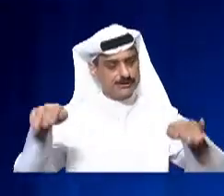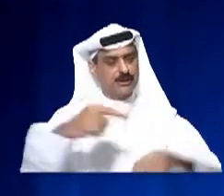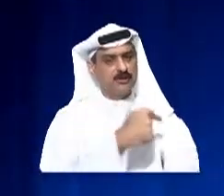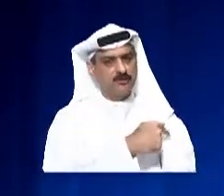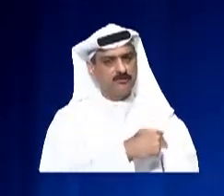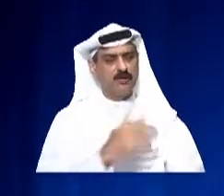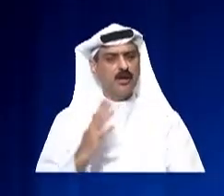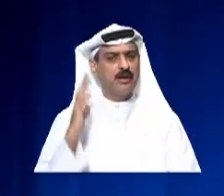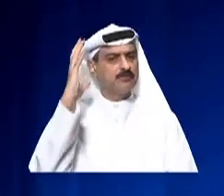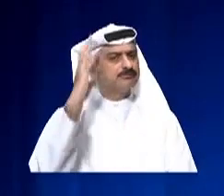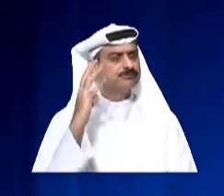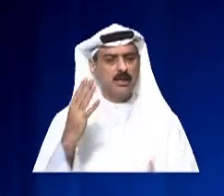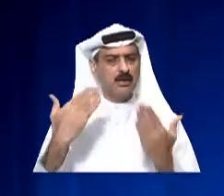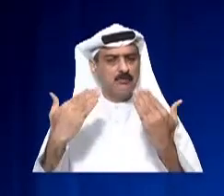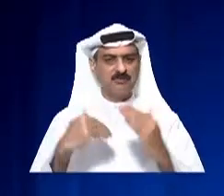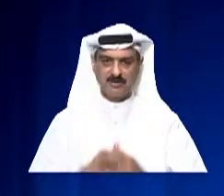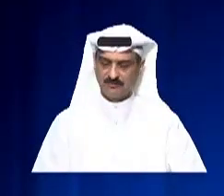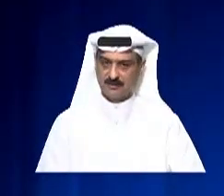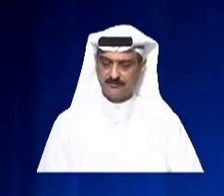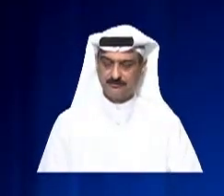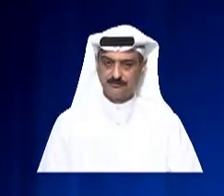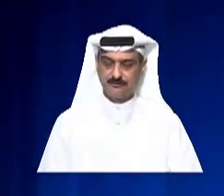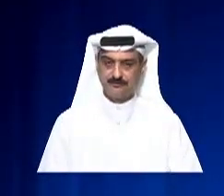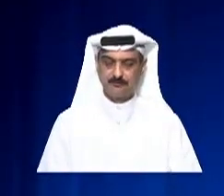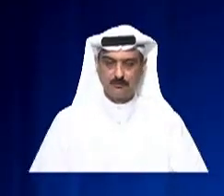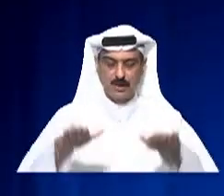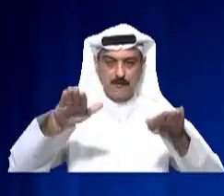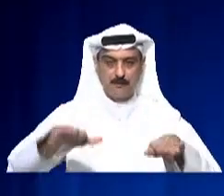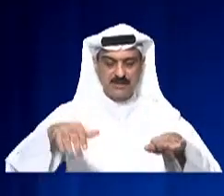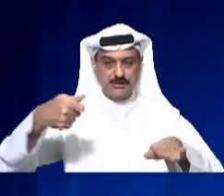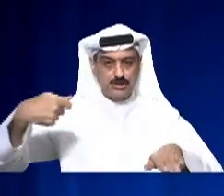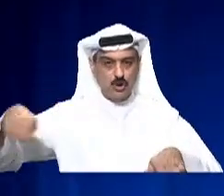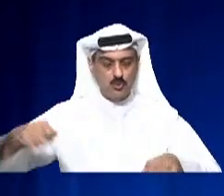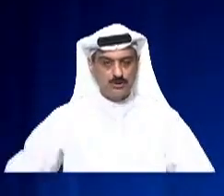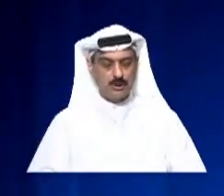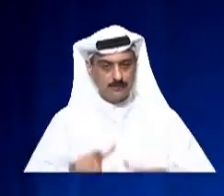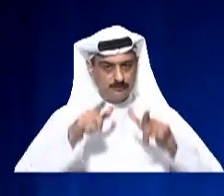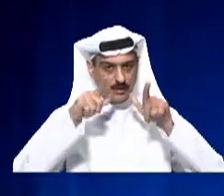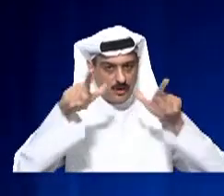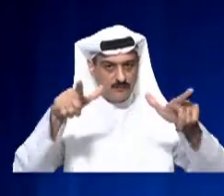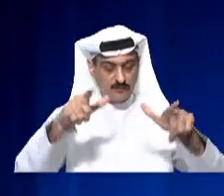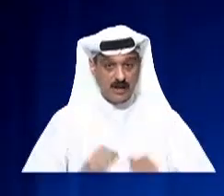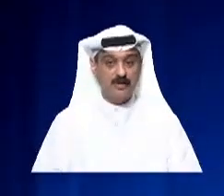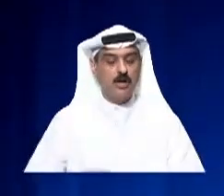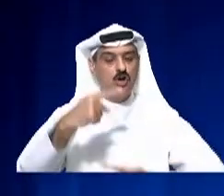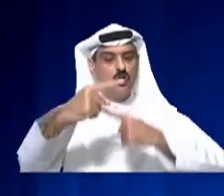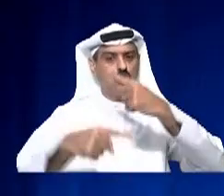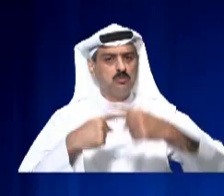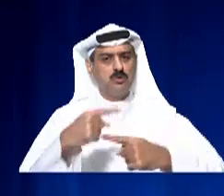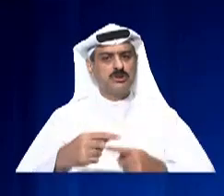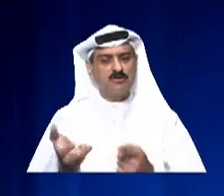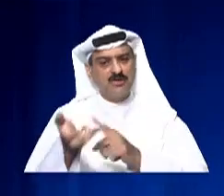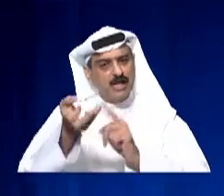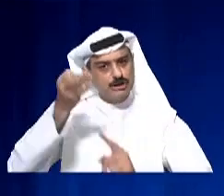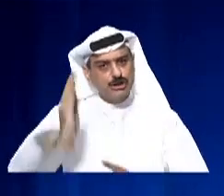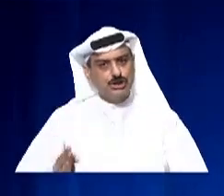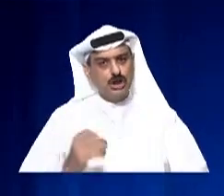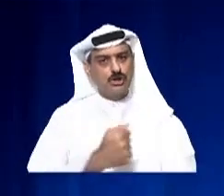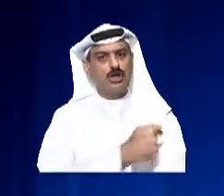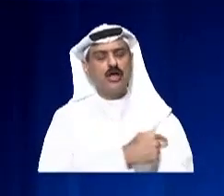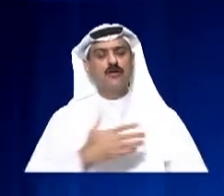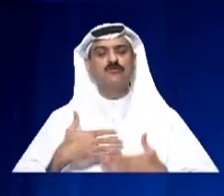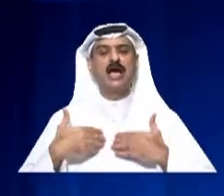يدعو للقلق. وقد دعا مجلس الوزراء المواطنين والمقيمين إلى استمرار الالتزام بالإجراءات